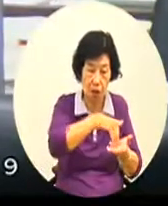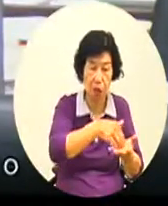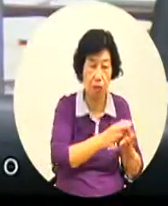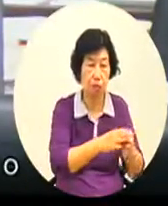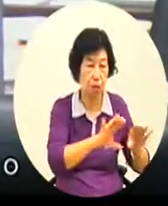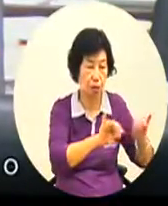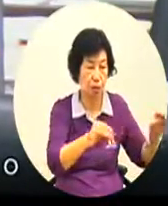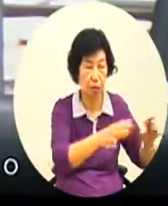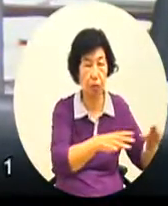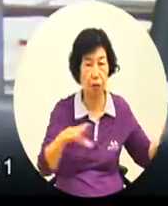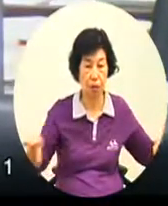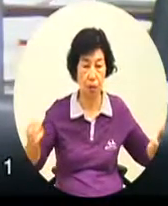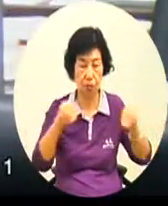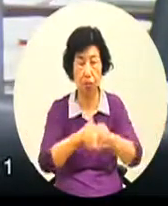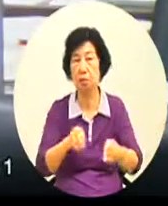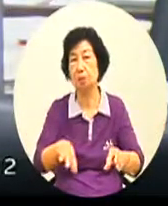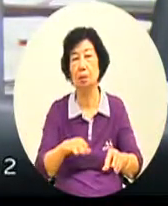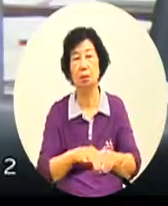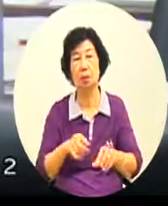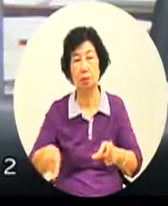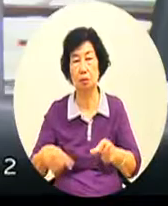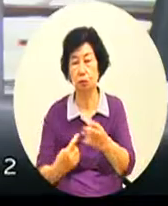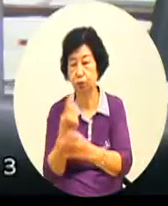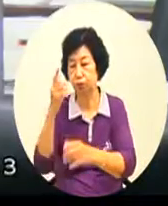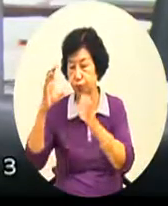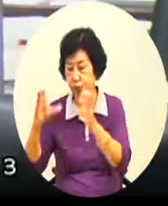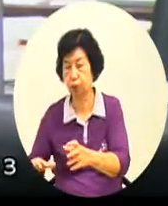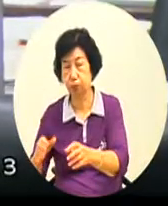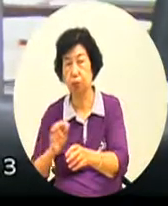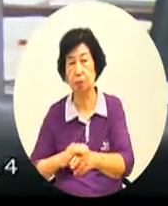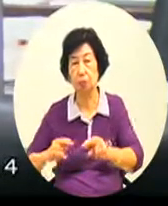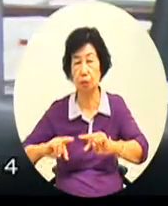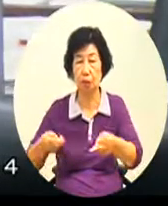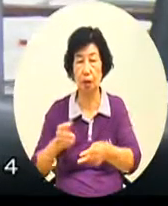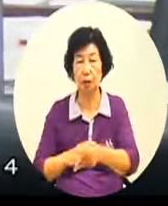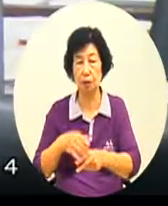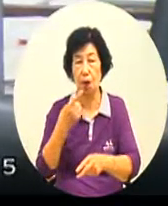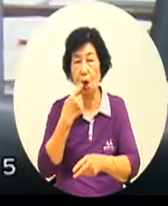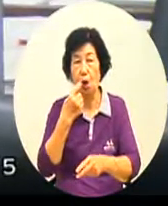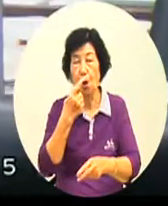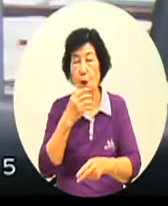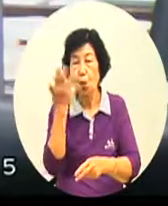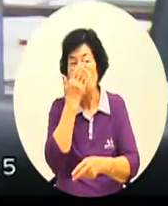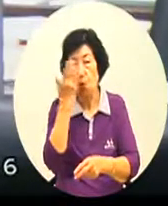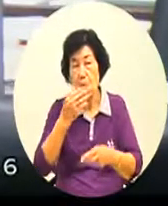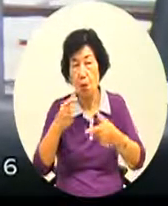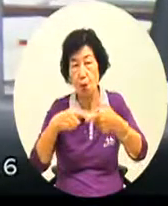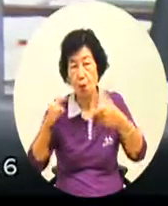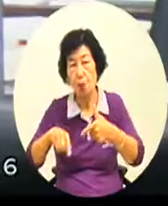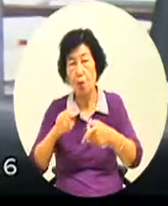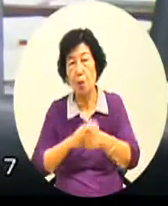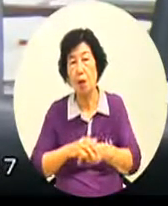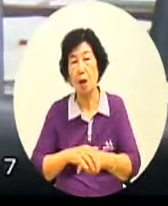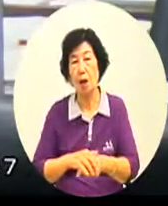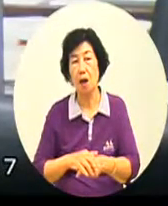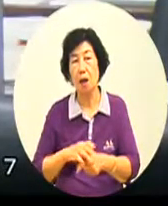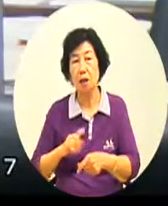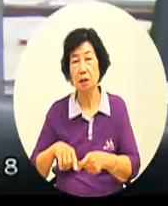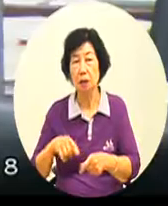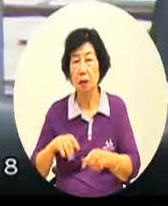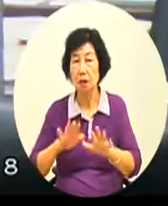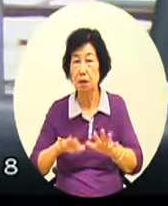分其实也没有办法做任何的建设，顶多就是绿美化而已。像这样的状况，我们有没有可能把土地归还给我们的